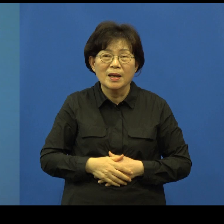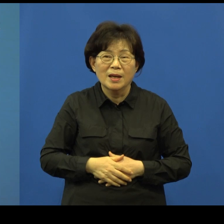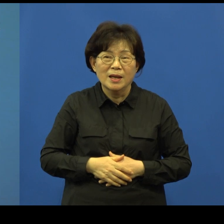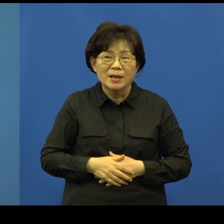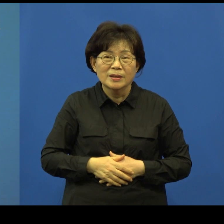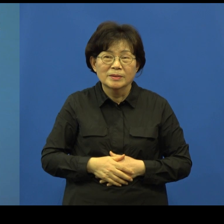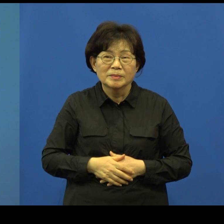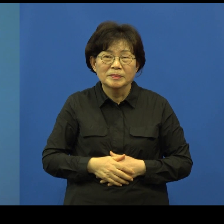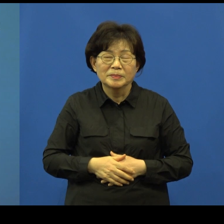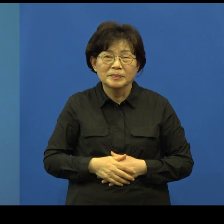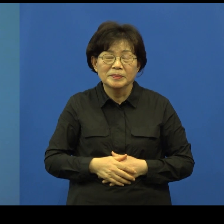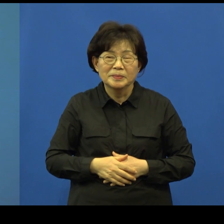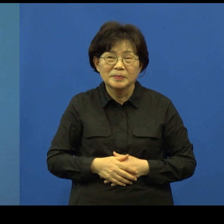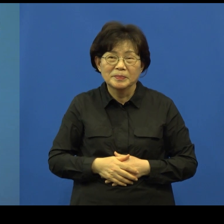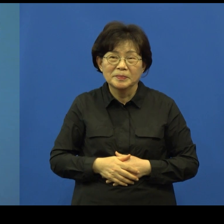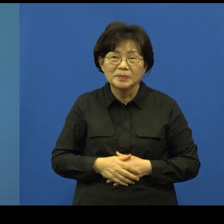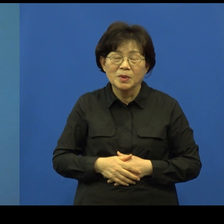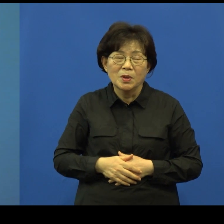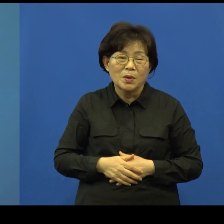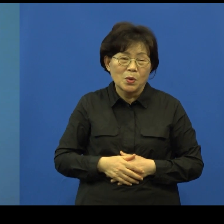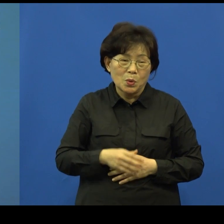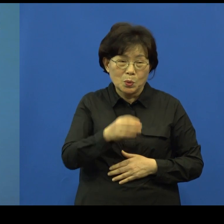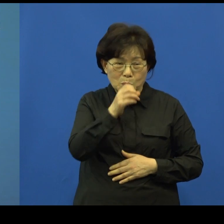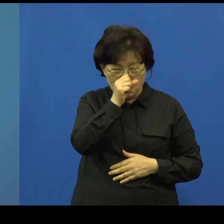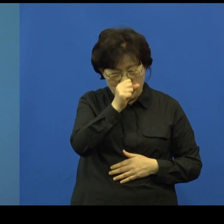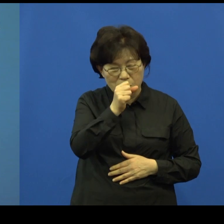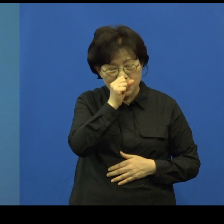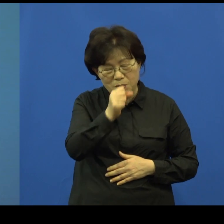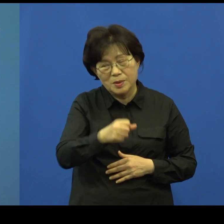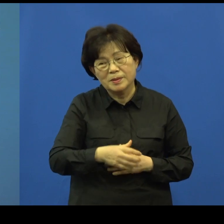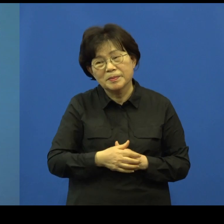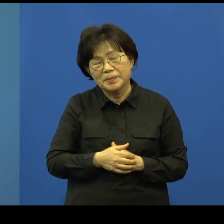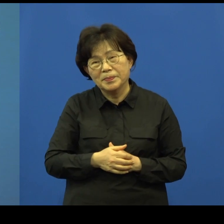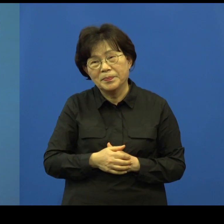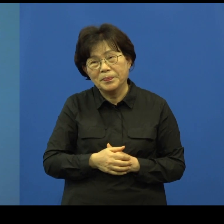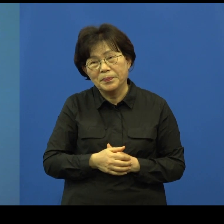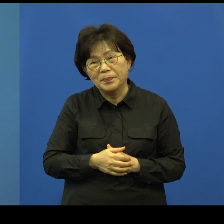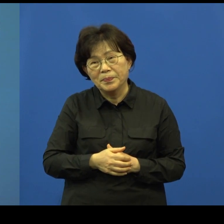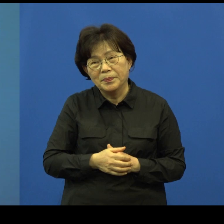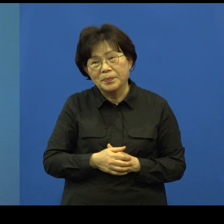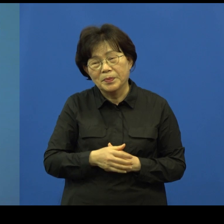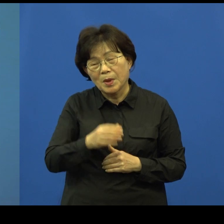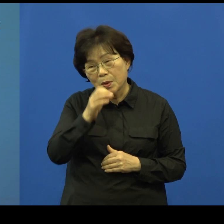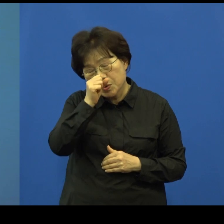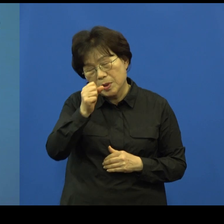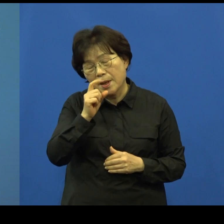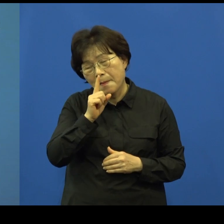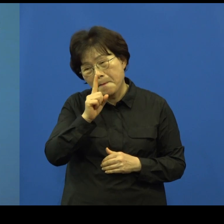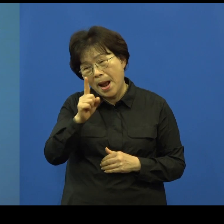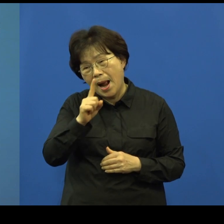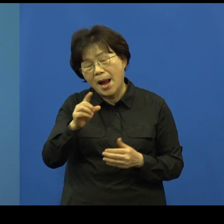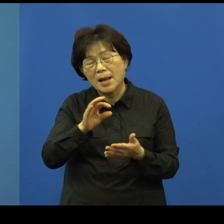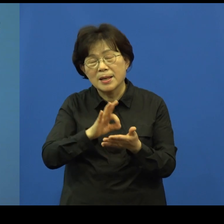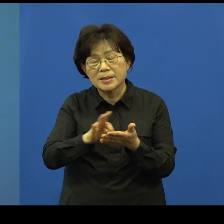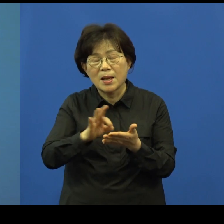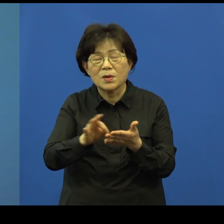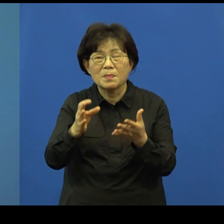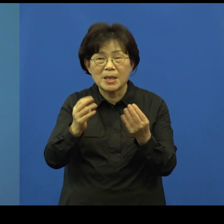have a good day. 굿이에요, good. 이 굿이라는 단어를 너무너무 많이